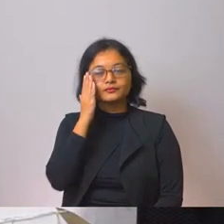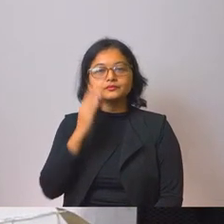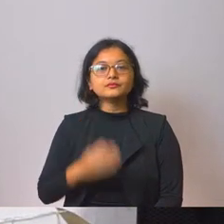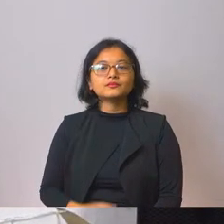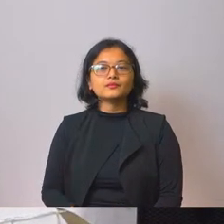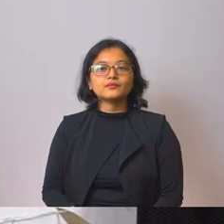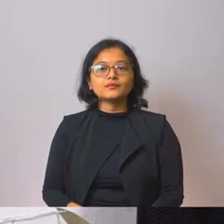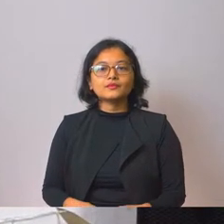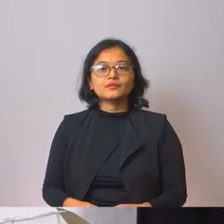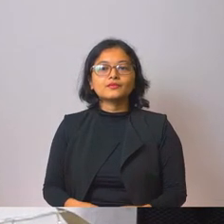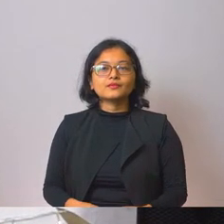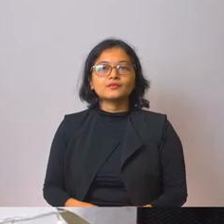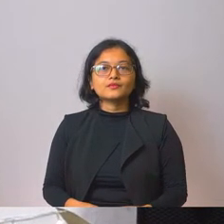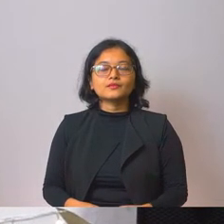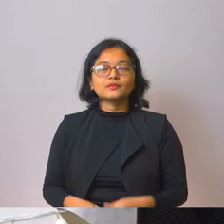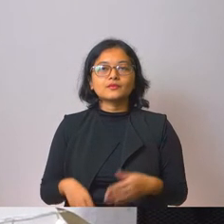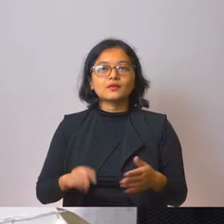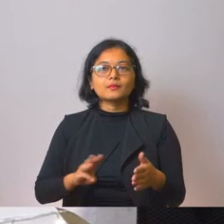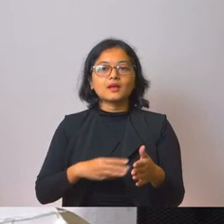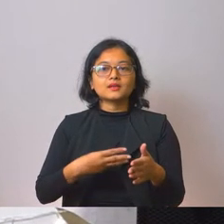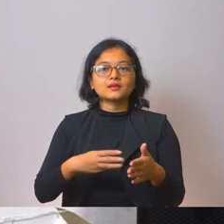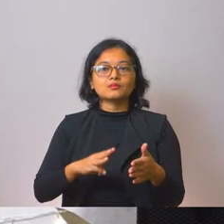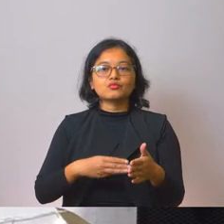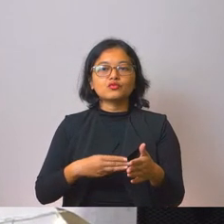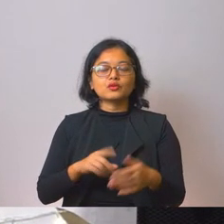Antar bacaan diambil dari